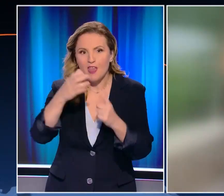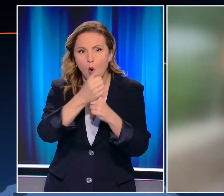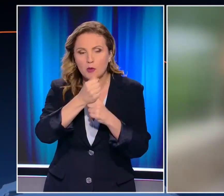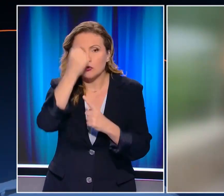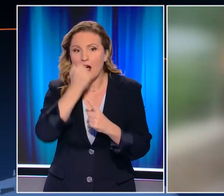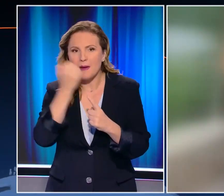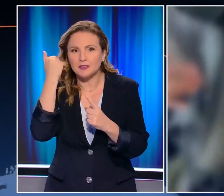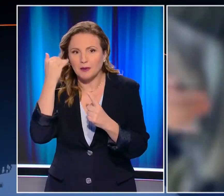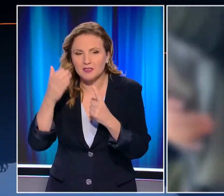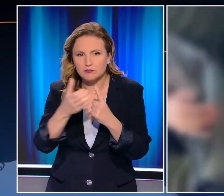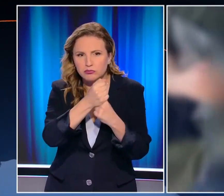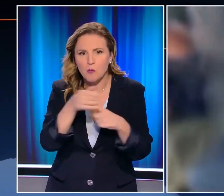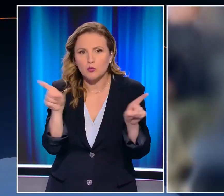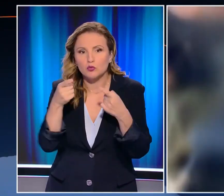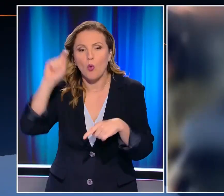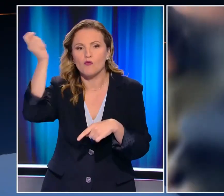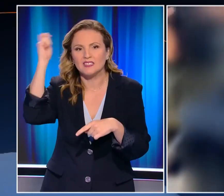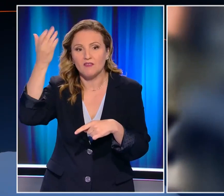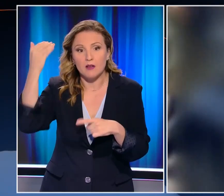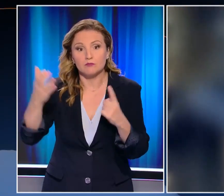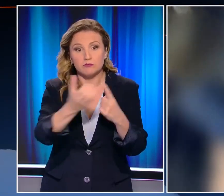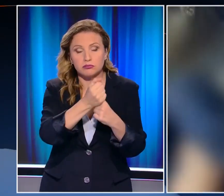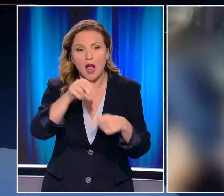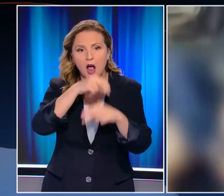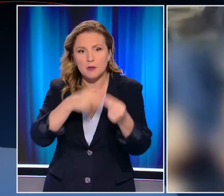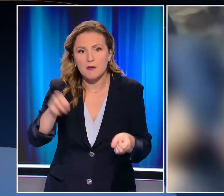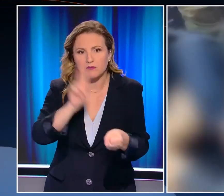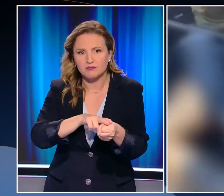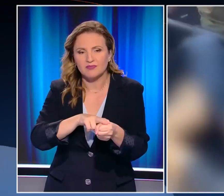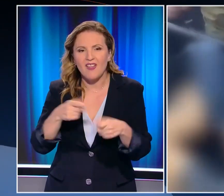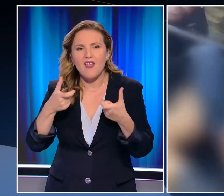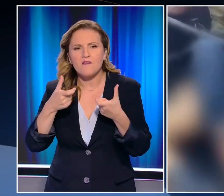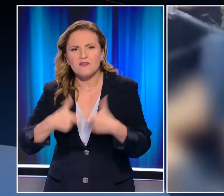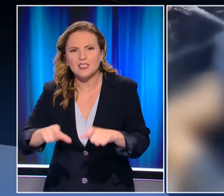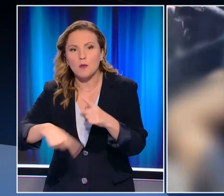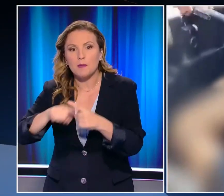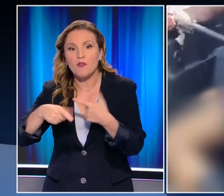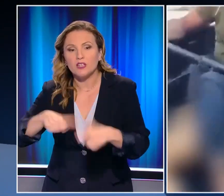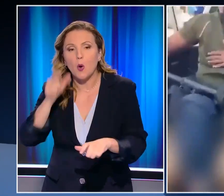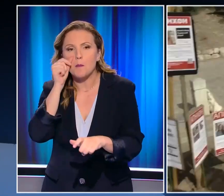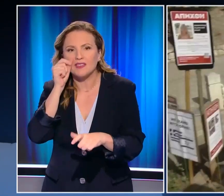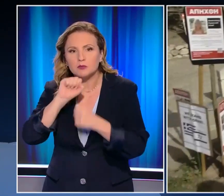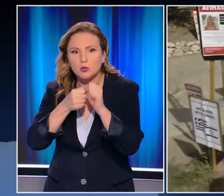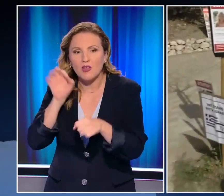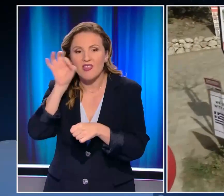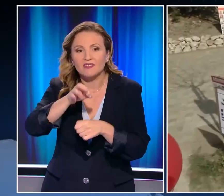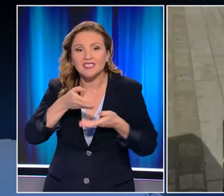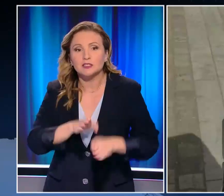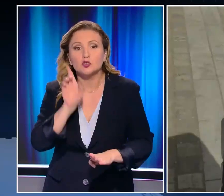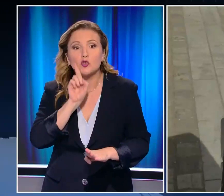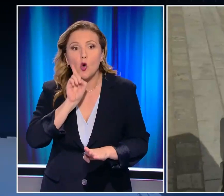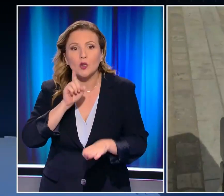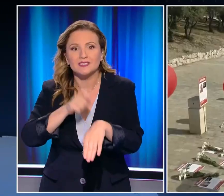απήγαγε η Χαμάς από το μουσικό φεστιβάλ. Νέο βίντεο ντοκουμέντο στο οποίο ένας πατέρας προσπαθεί να φτάσει στην κόρη του, η